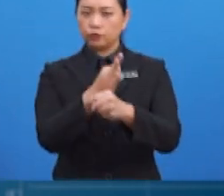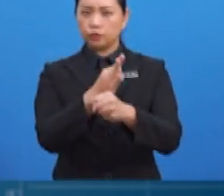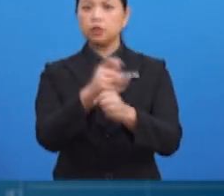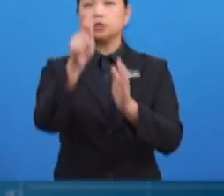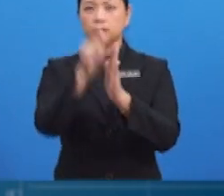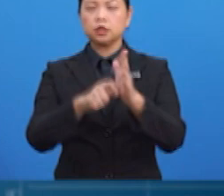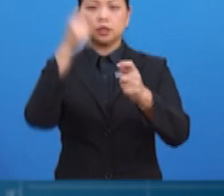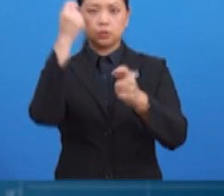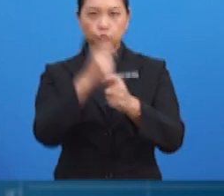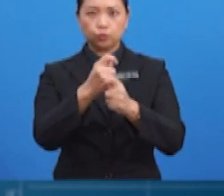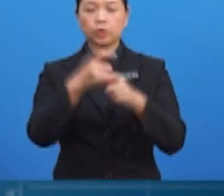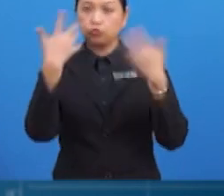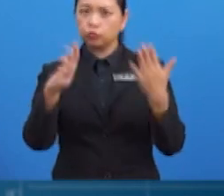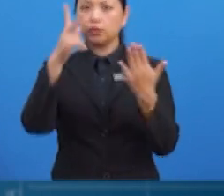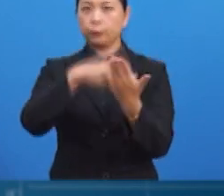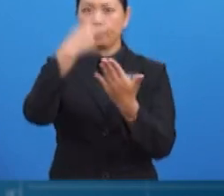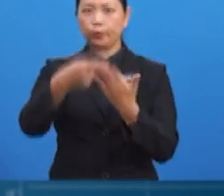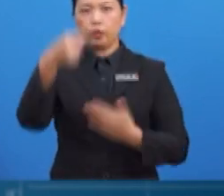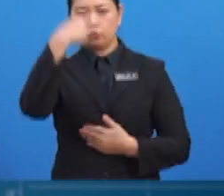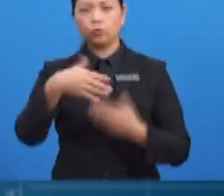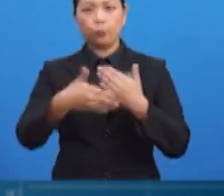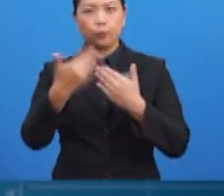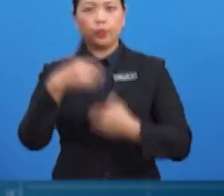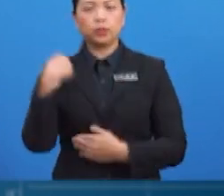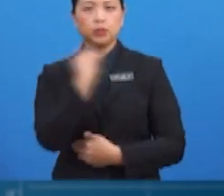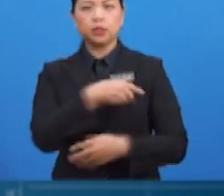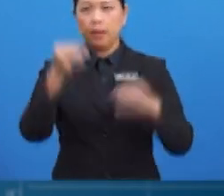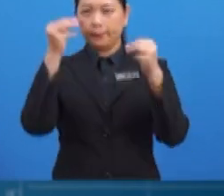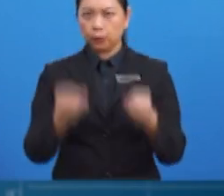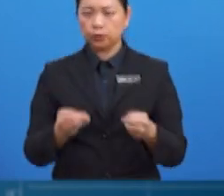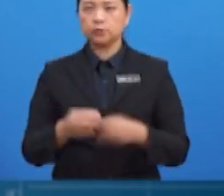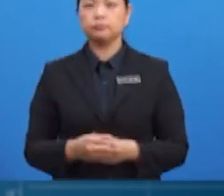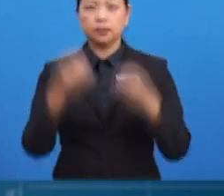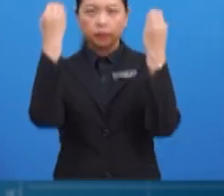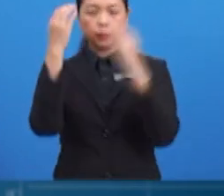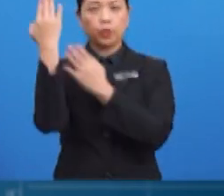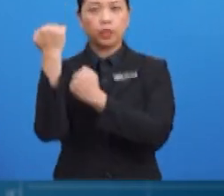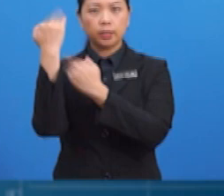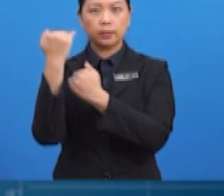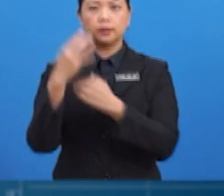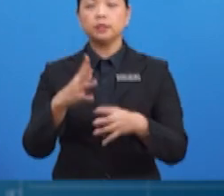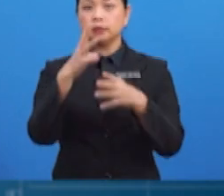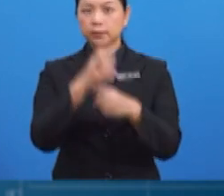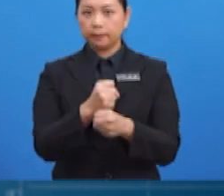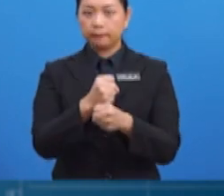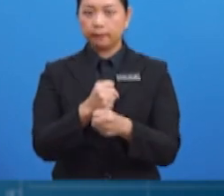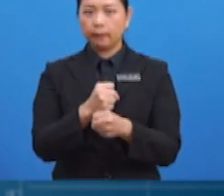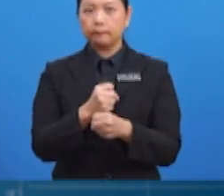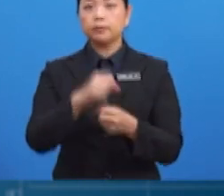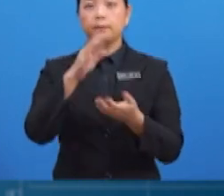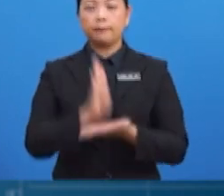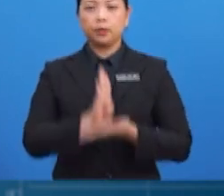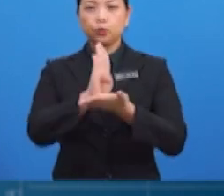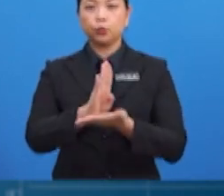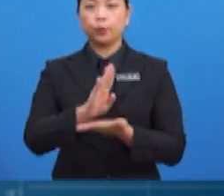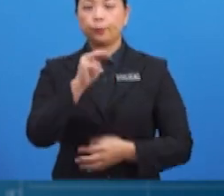tertentu yang diprogramkan bagi memudahkan kerja manusia. Cikgu harap ini dapat membantu